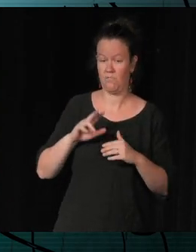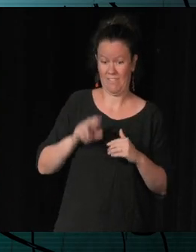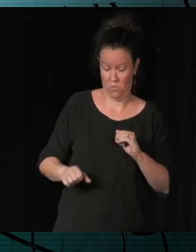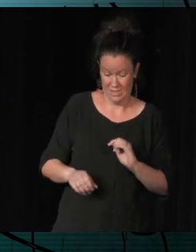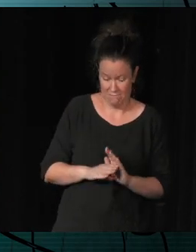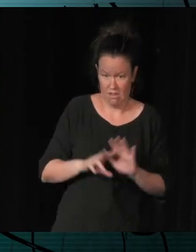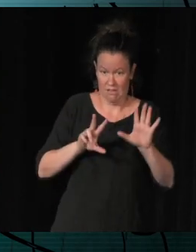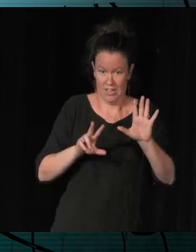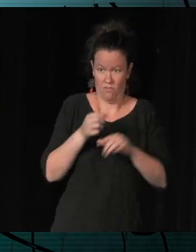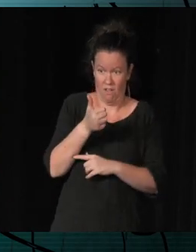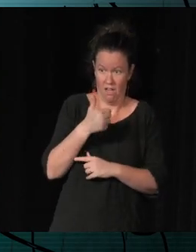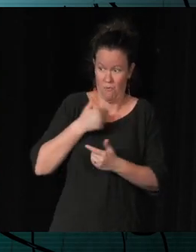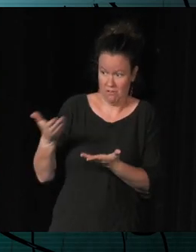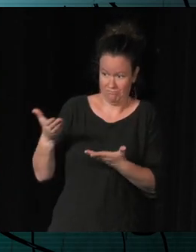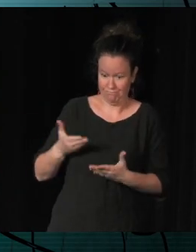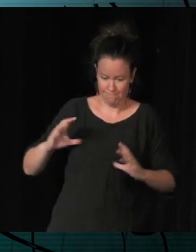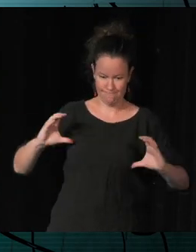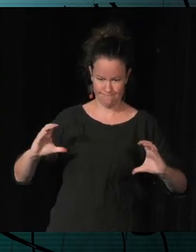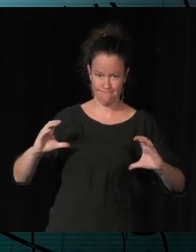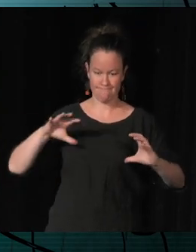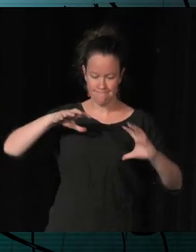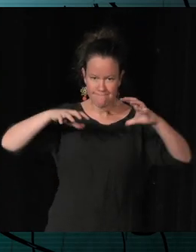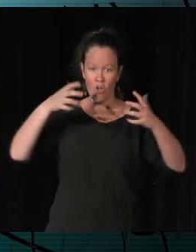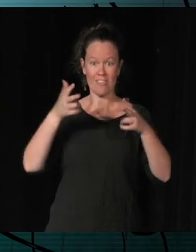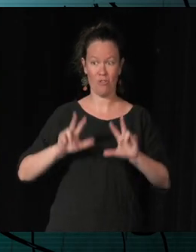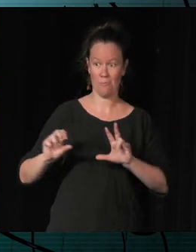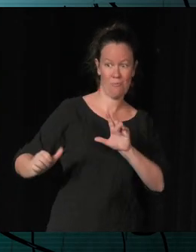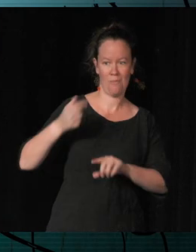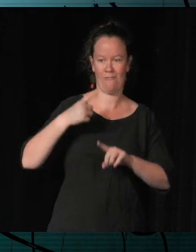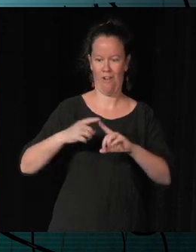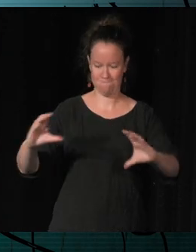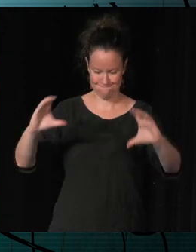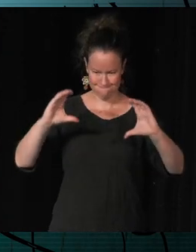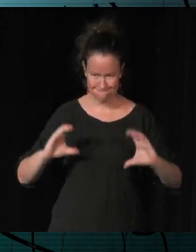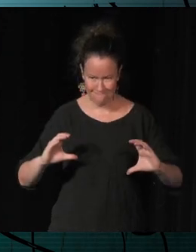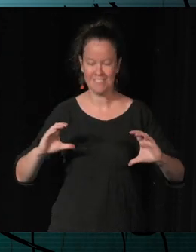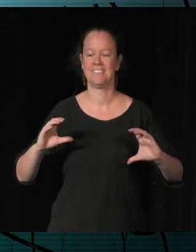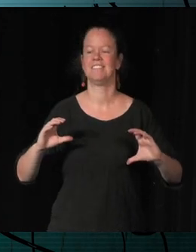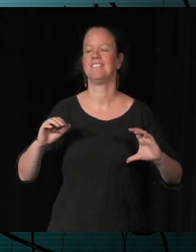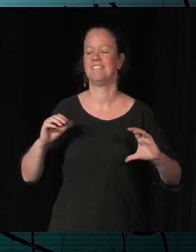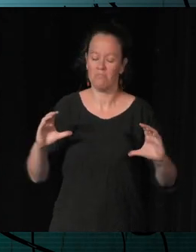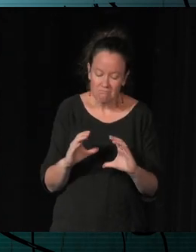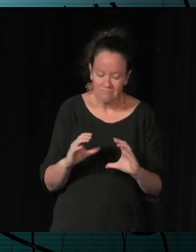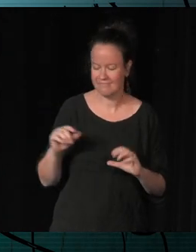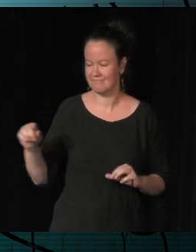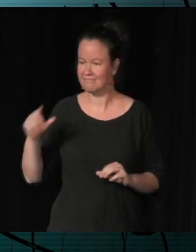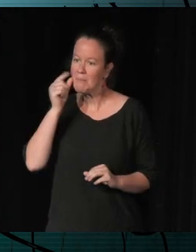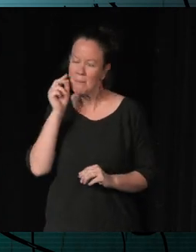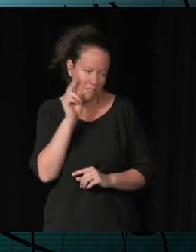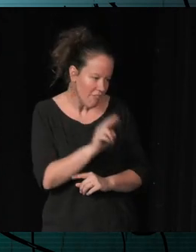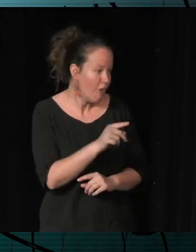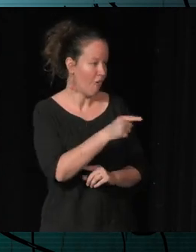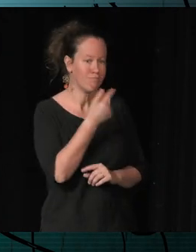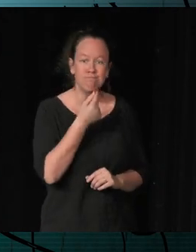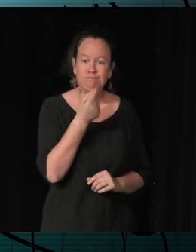ZX81 qui est mon premier ordinateur en kit et mon père qui a toujours été un commerce çant quand il a vu mon micro ordinateur ce qu'on pouvait faire il a dit ah c'est rigolo ce truc